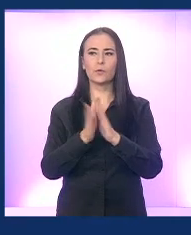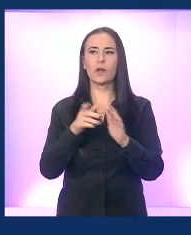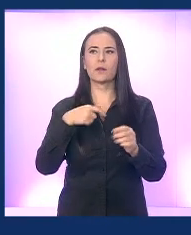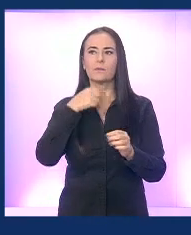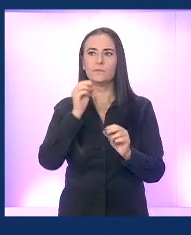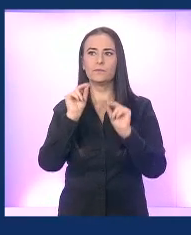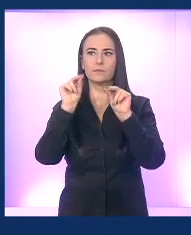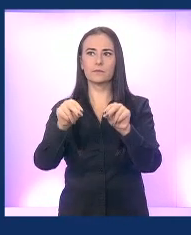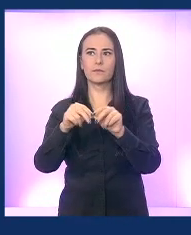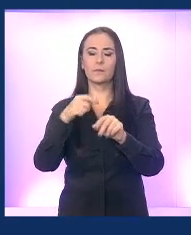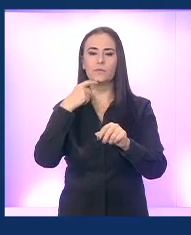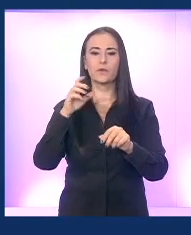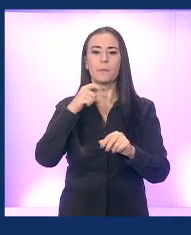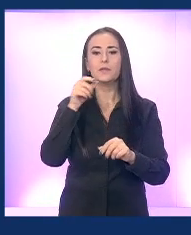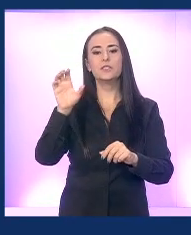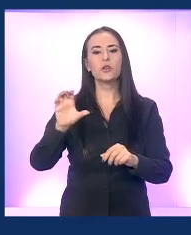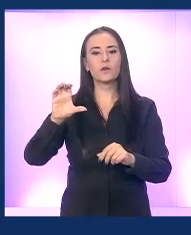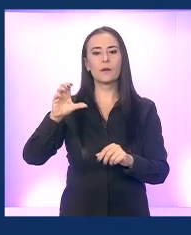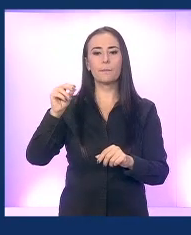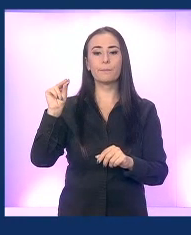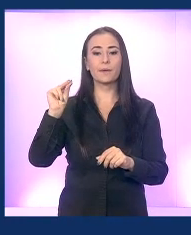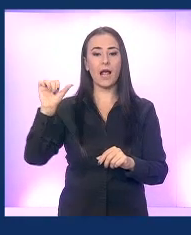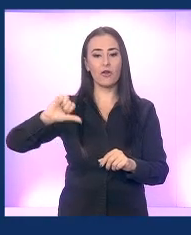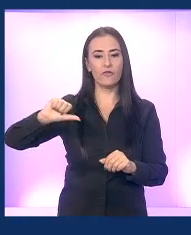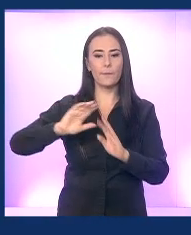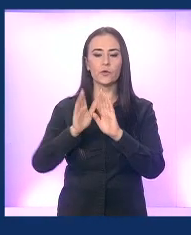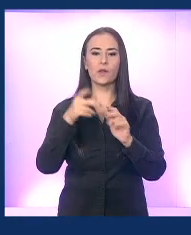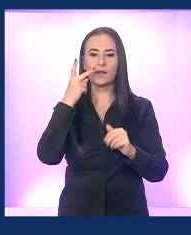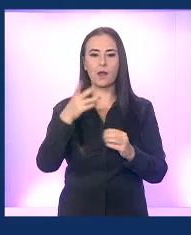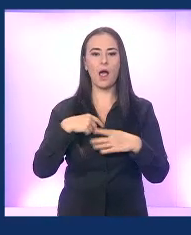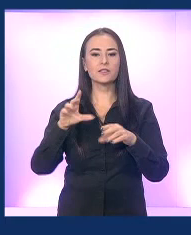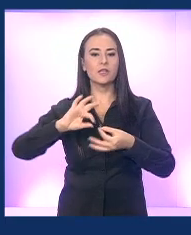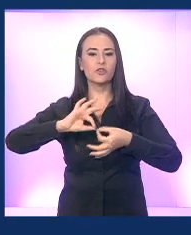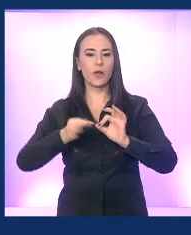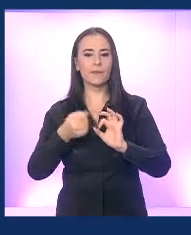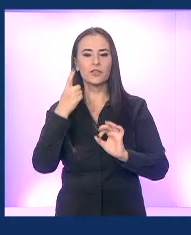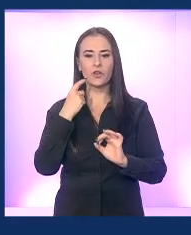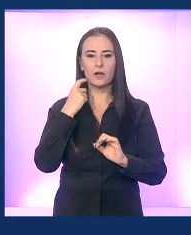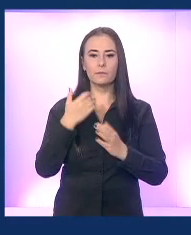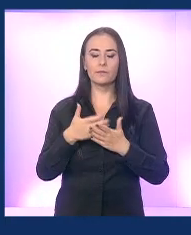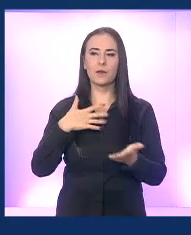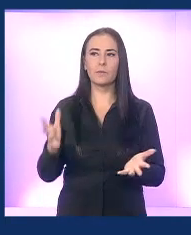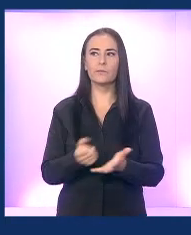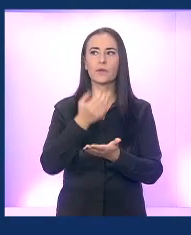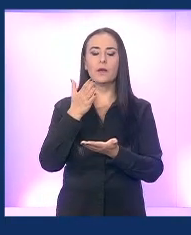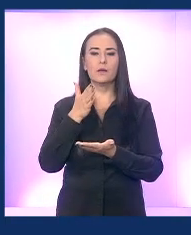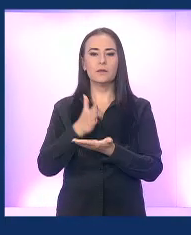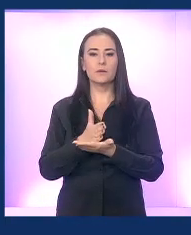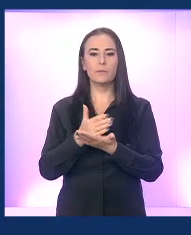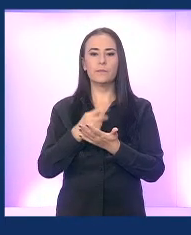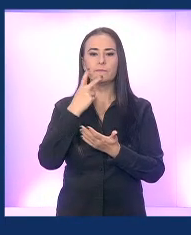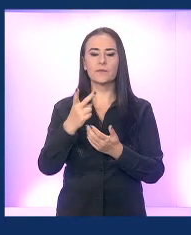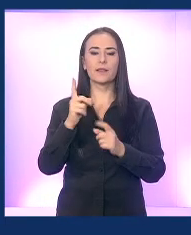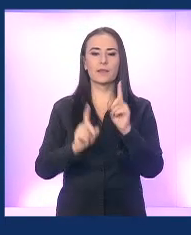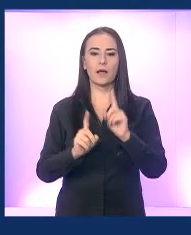spre stațiunile de pe Valea Prahovei. Sunt anumite bucăți, asta încearcă de fapt aceste investiții feroviare, să demonstreze